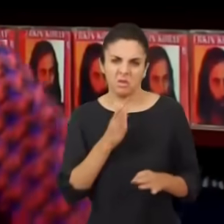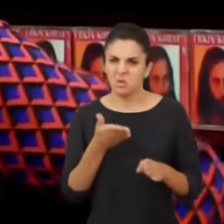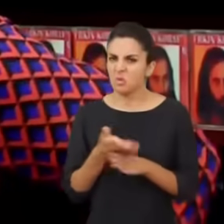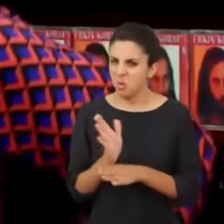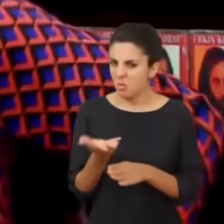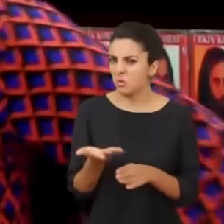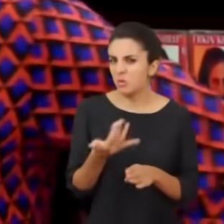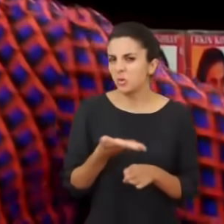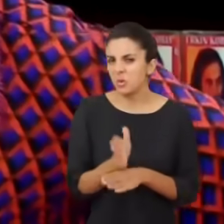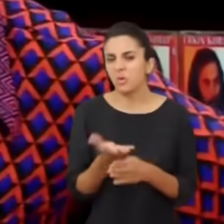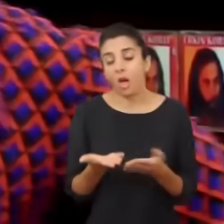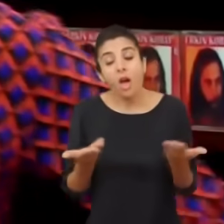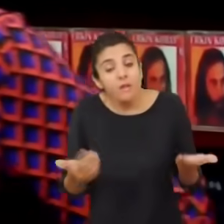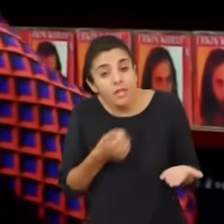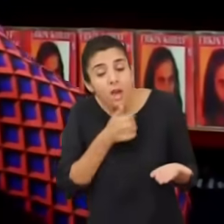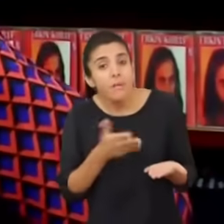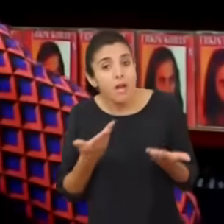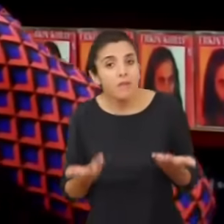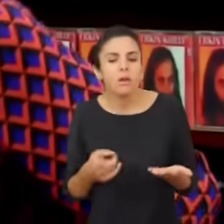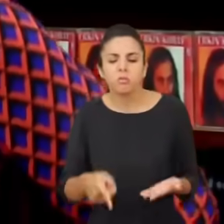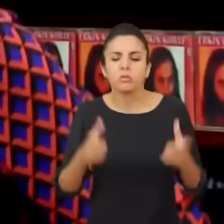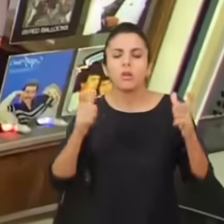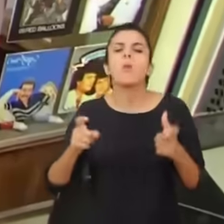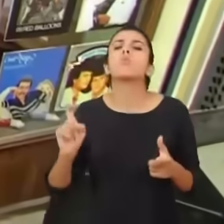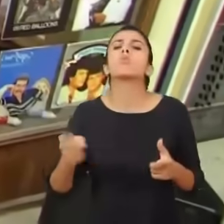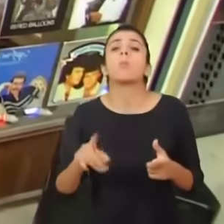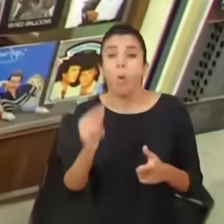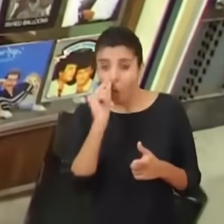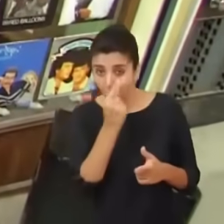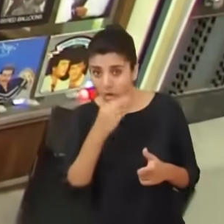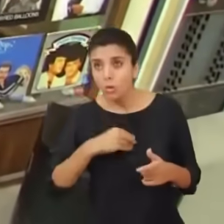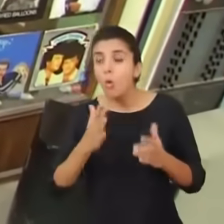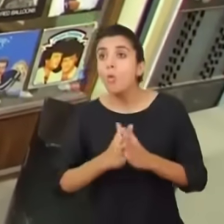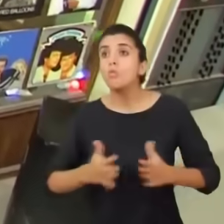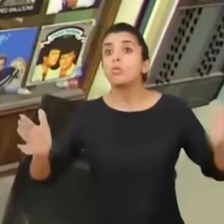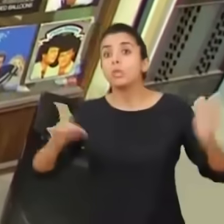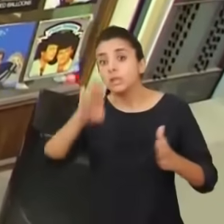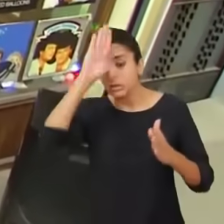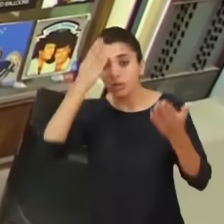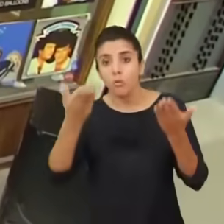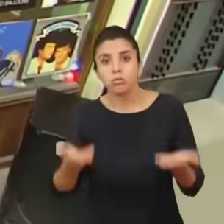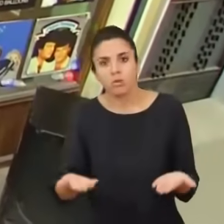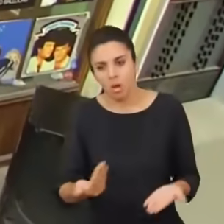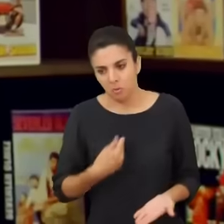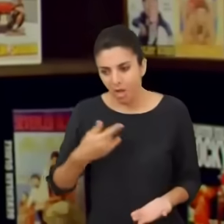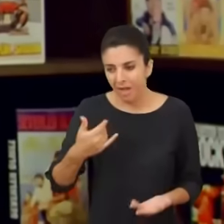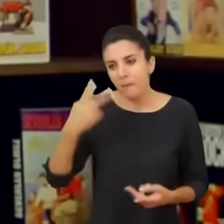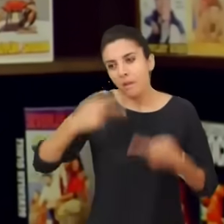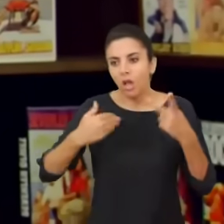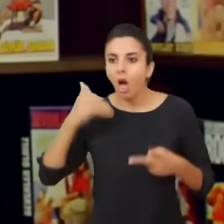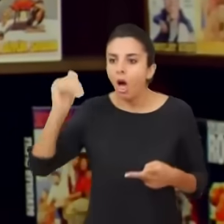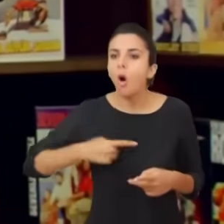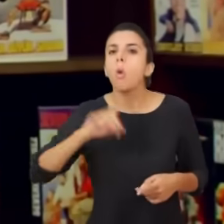lan. Tabii abi. Bulamaz oğlum burayı. Kolay mı abi? Kocaman İstanbul. Yani ben bulamıyorum